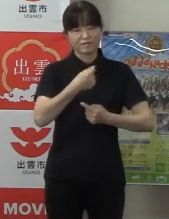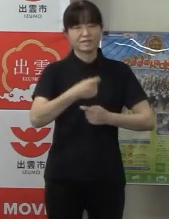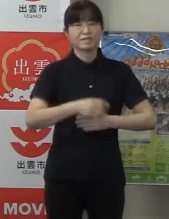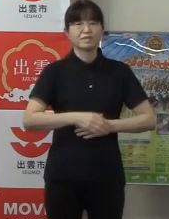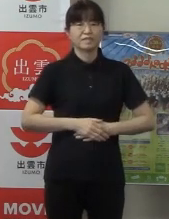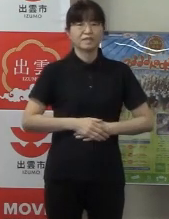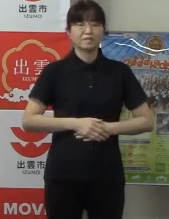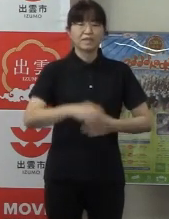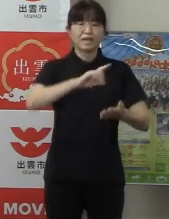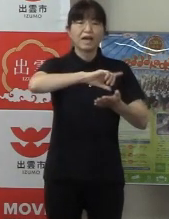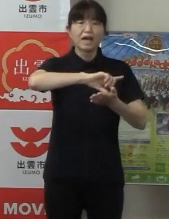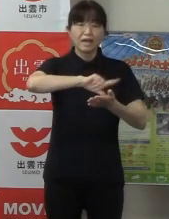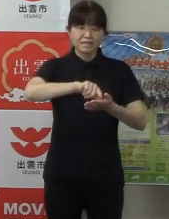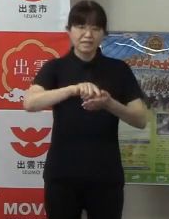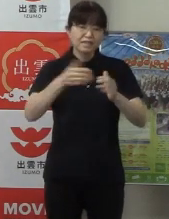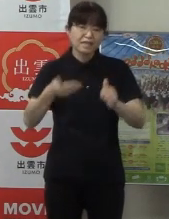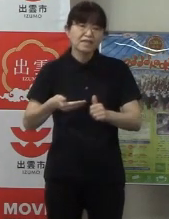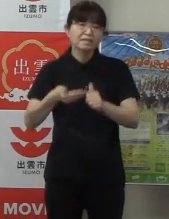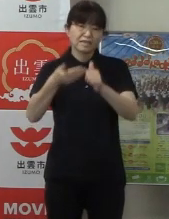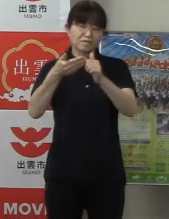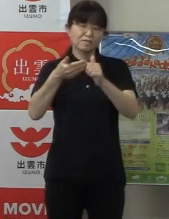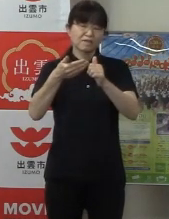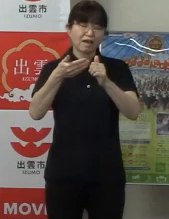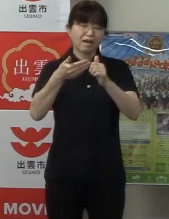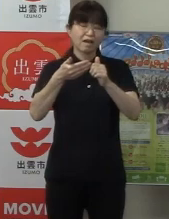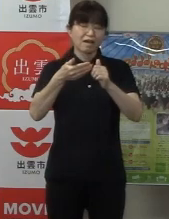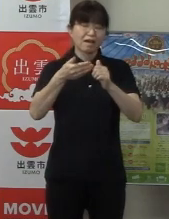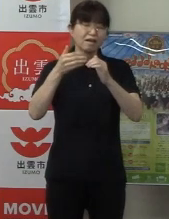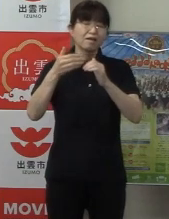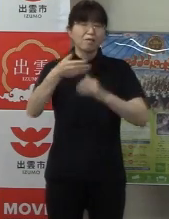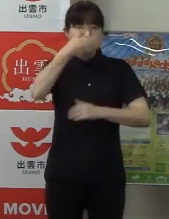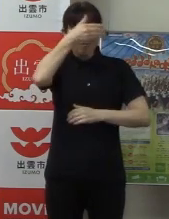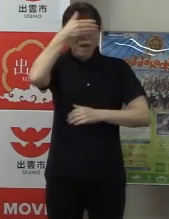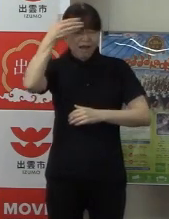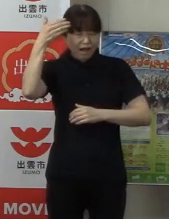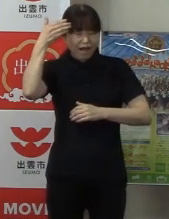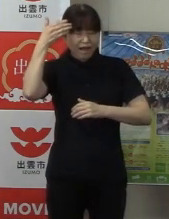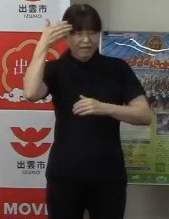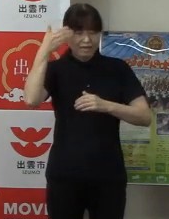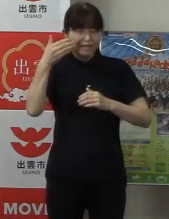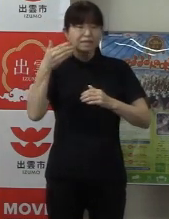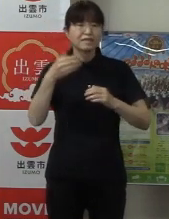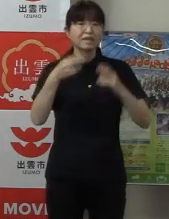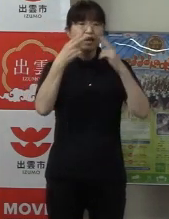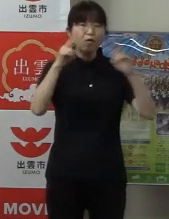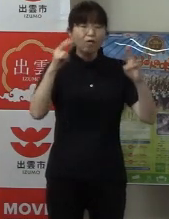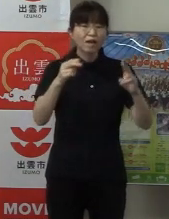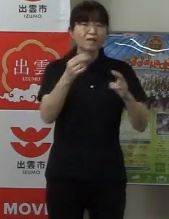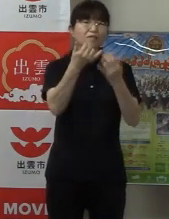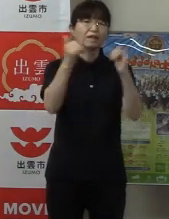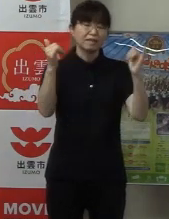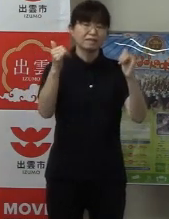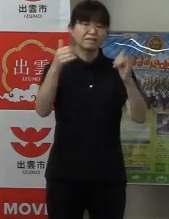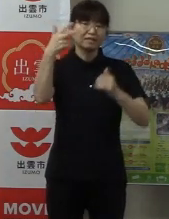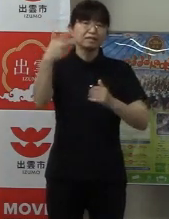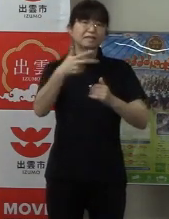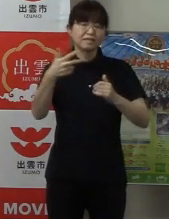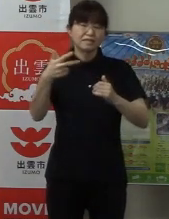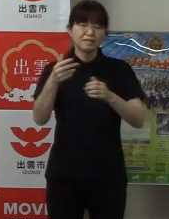またこの地元で育った若いこのソリストたちの応援をしていただきたいというふうに思います